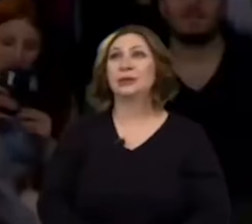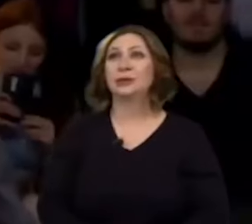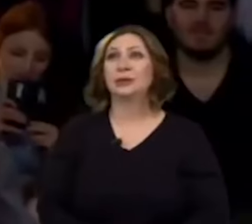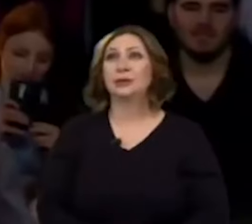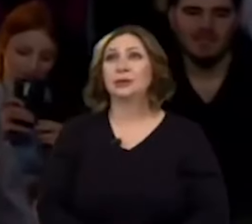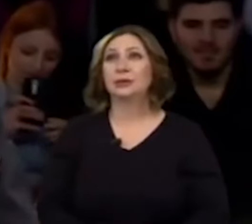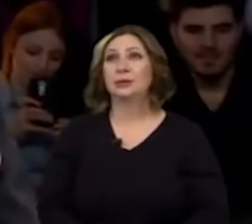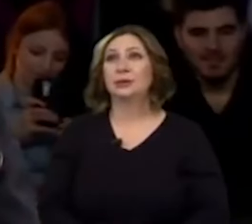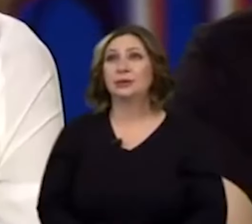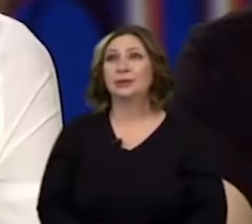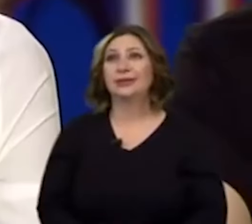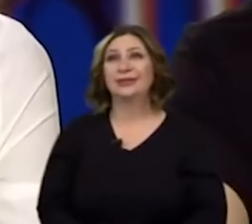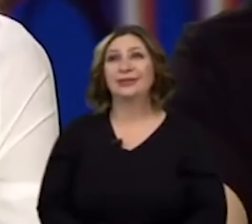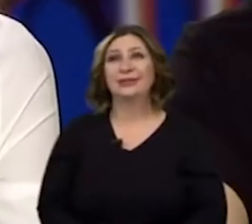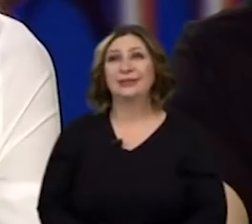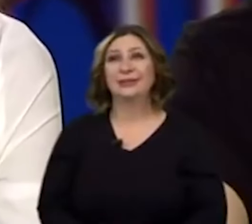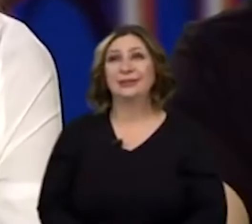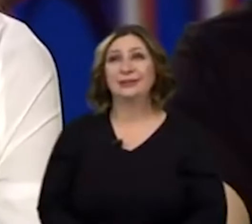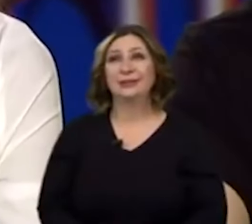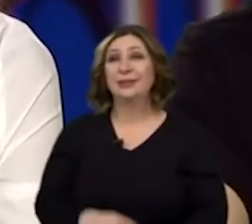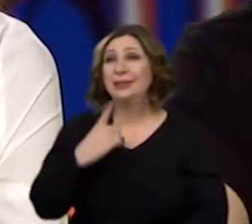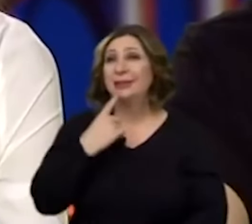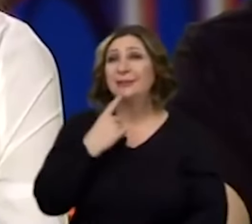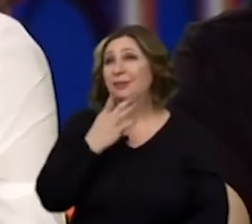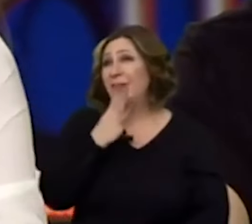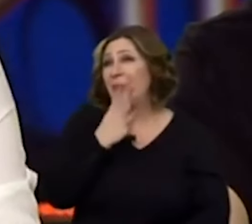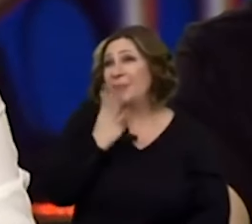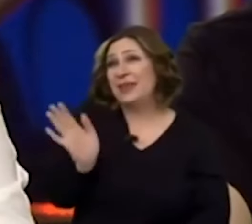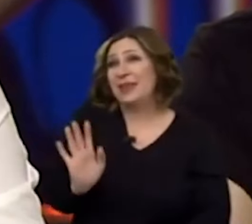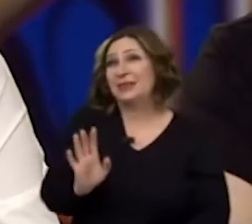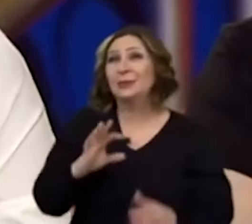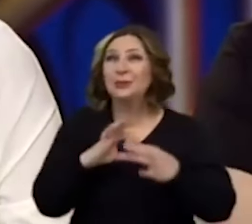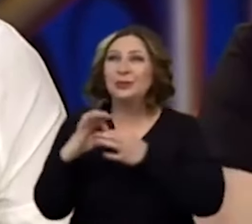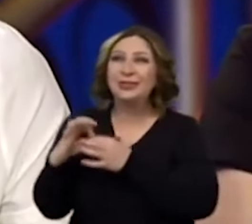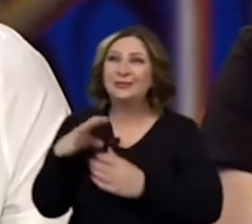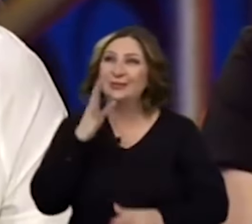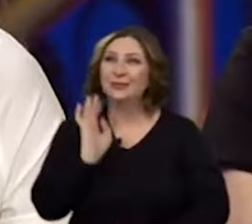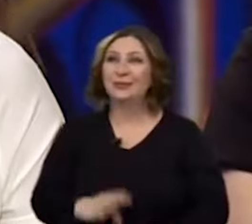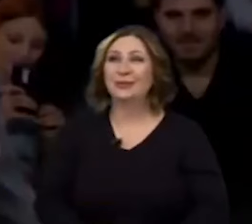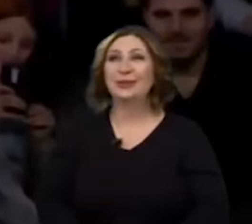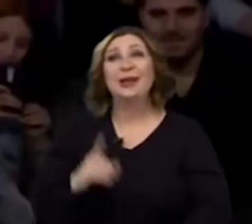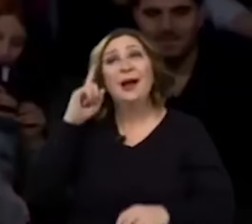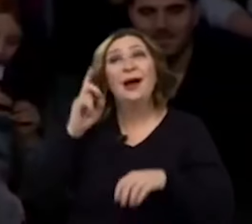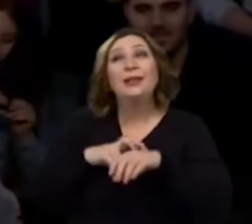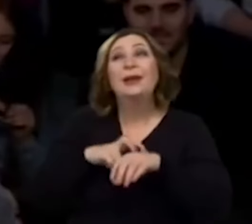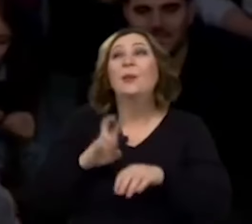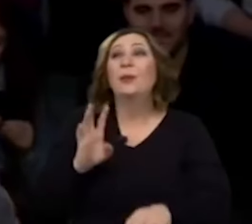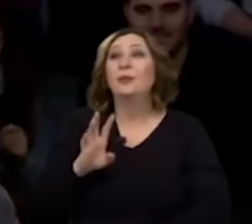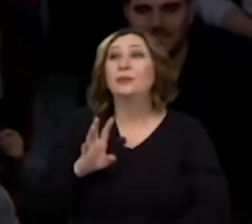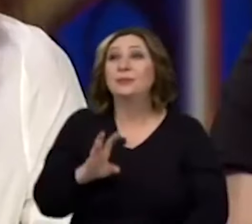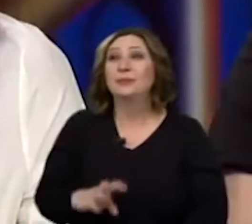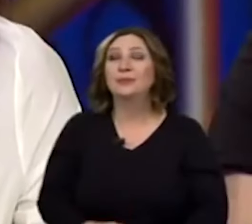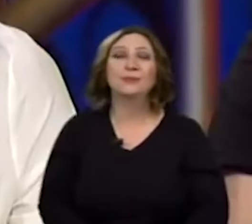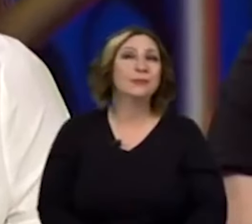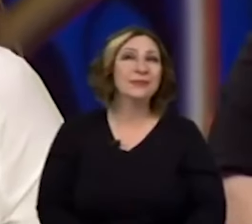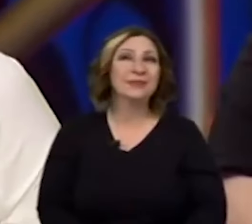saadet neymiş? Bilir misiniz? Tatmadım bilemem ki ama sözlerini bilmiyorum Okan. Bir sözünü hatırlayamıyorum bildiğiniz bir şarkı var mı?